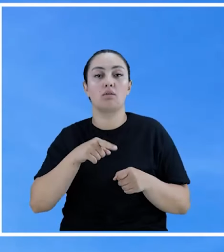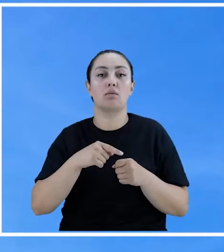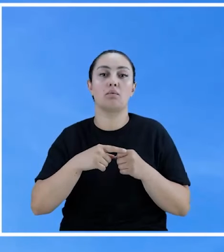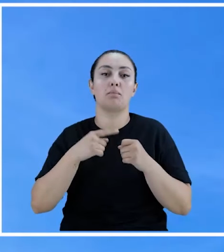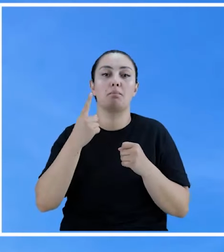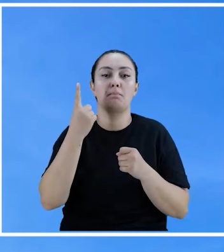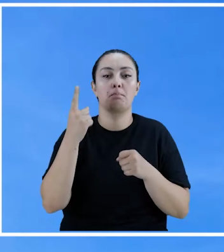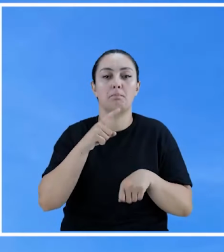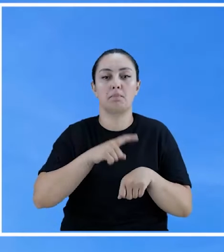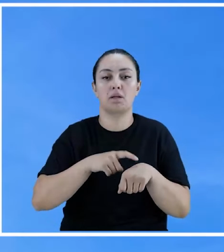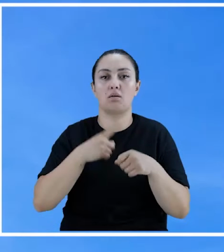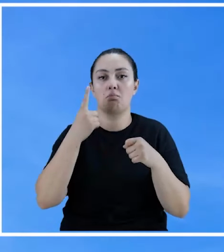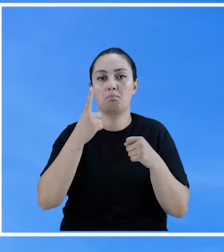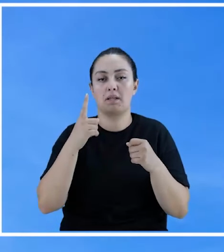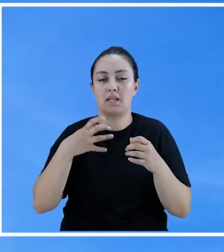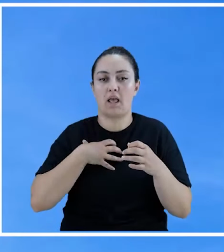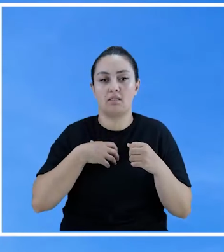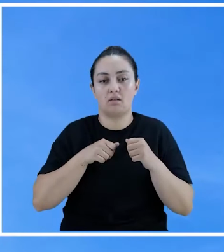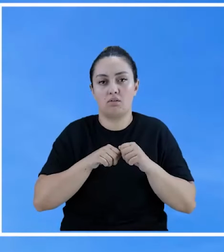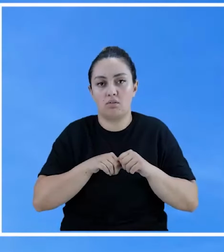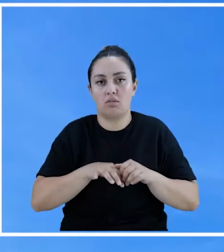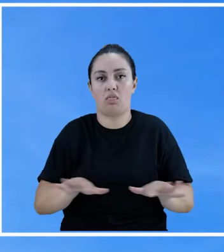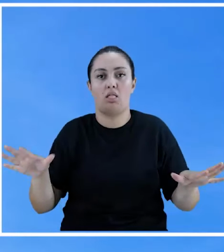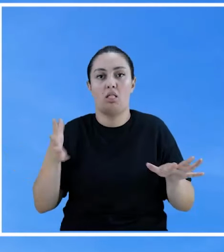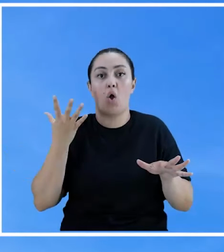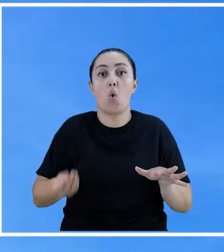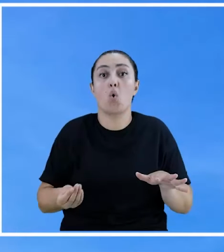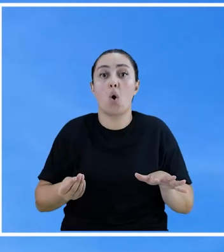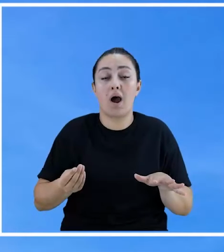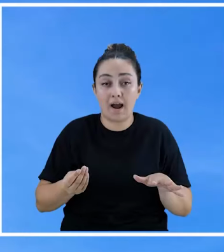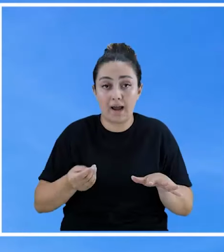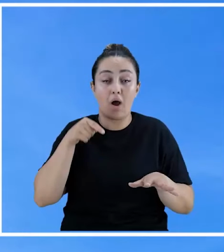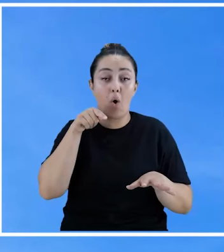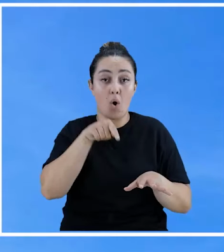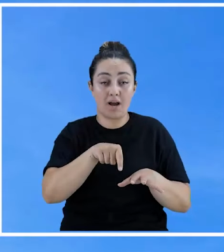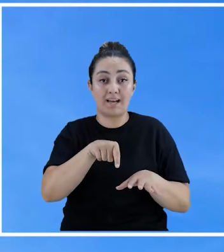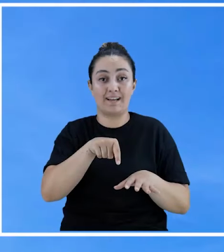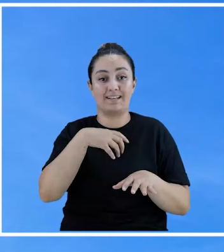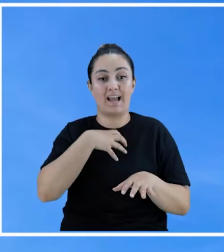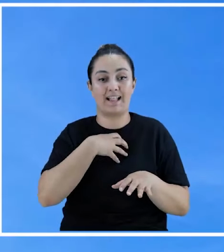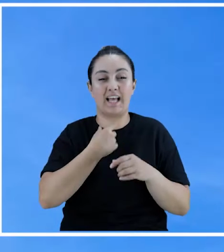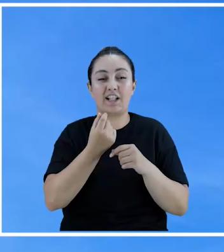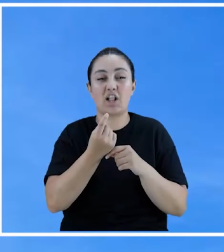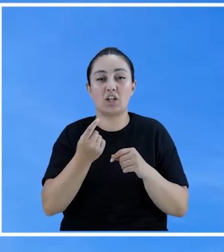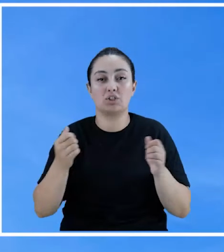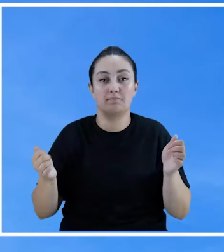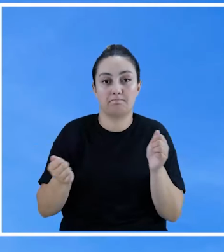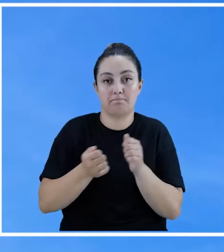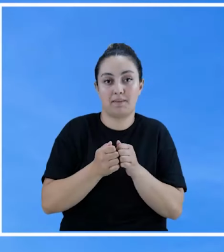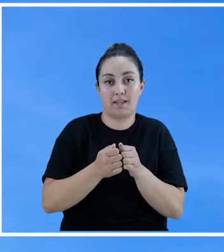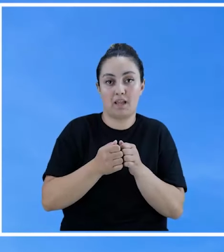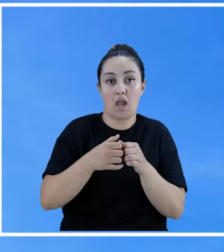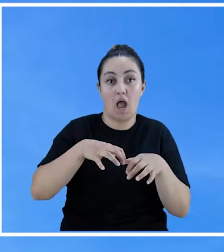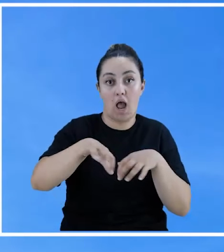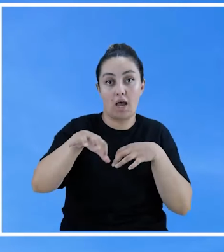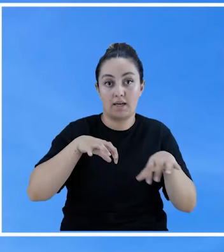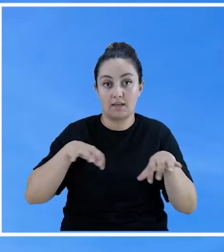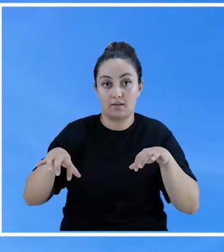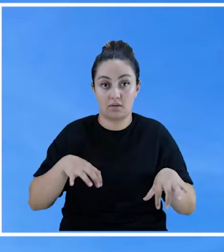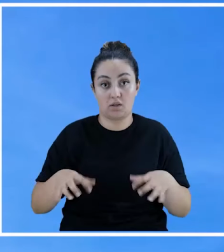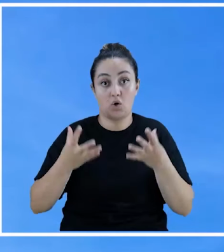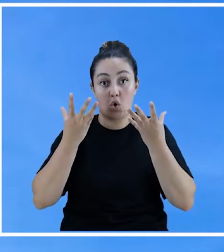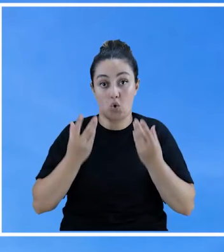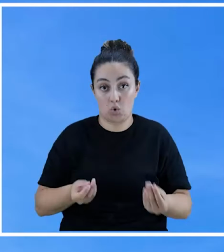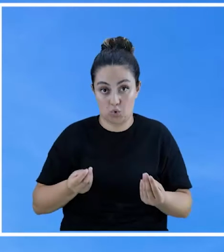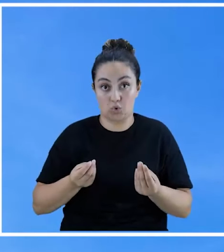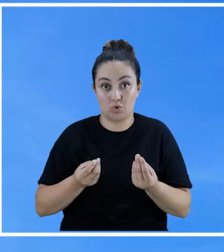su bir an evvel yukarı atmak istiyor kendini. Böylelikle öyle bir basınç yapıyor ki tanecikler birbirinden ayrılıyor.